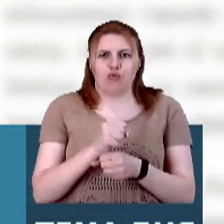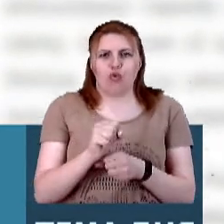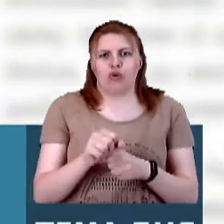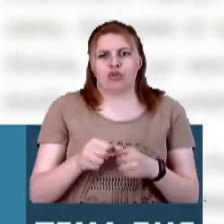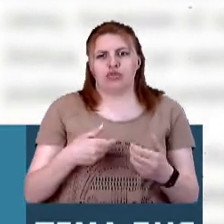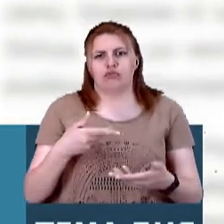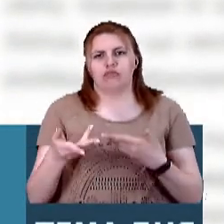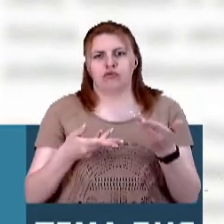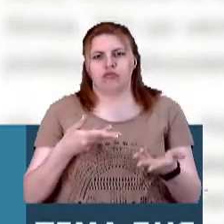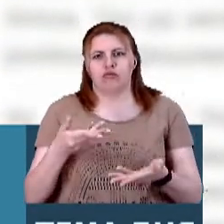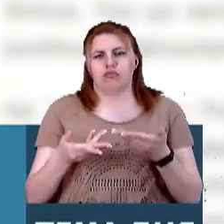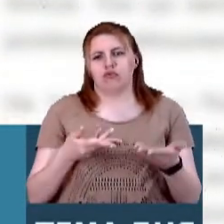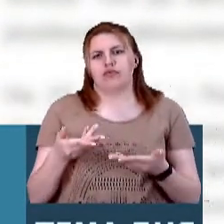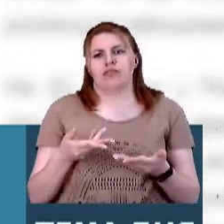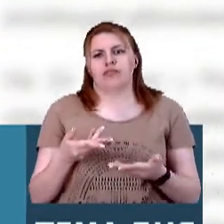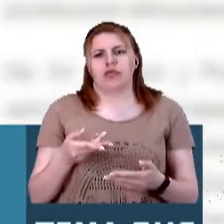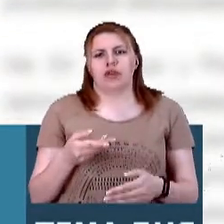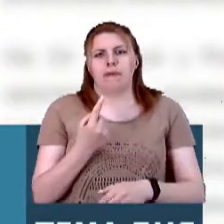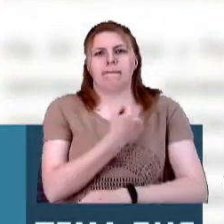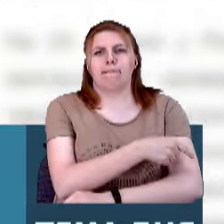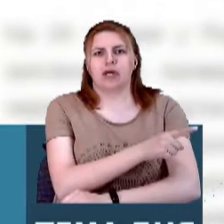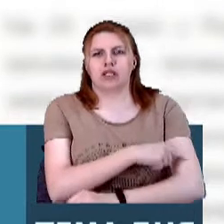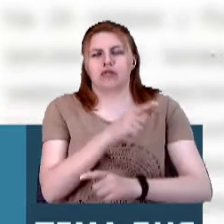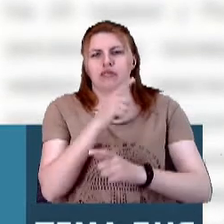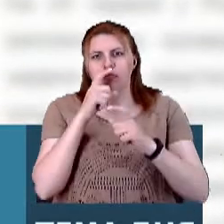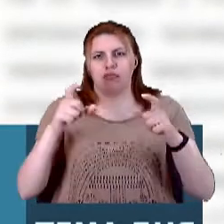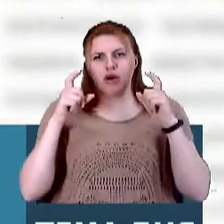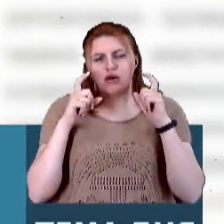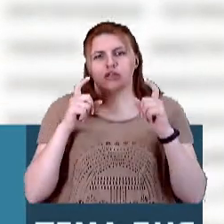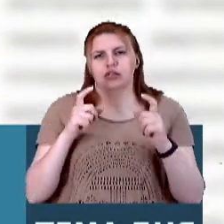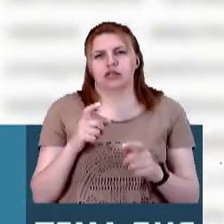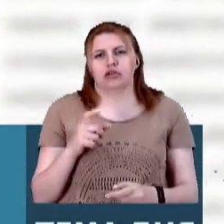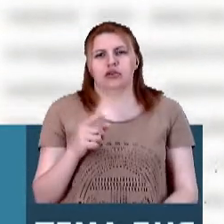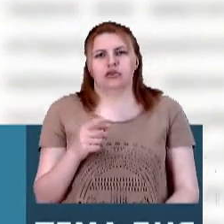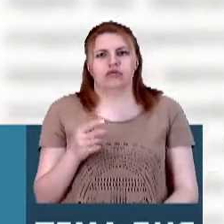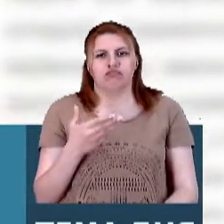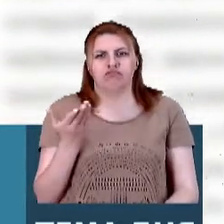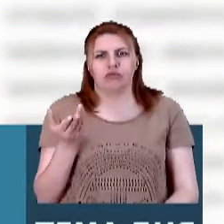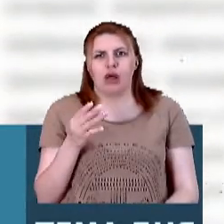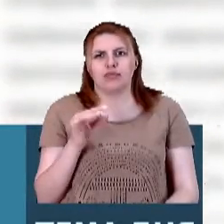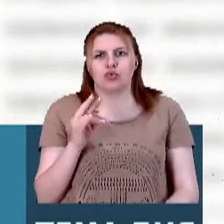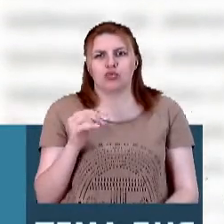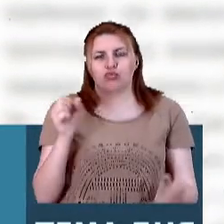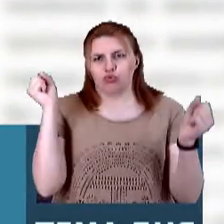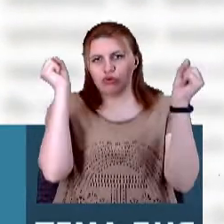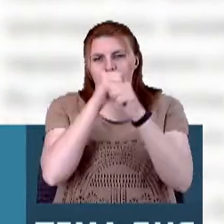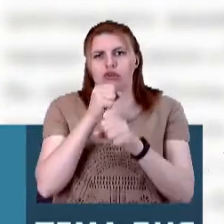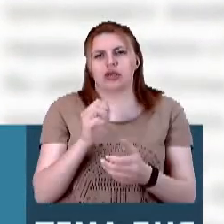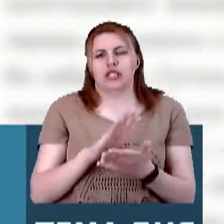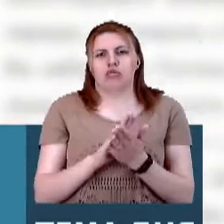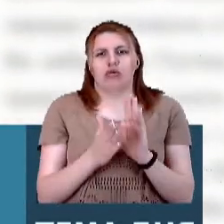тісними парадними коробками. При цьому медичні маски скоріше підкреслюють апофеоз абсурду ситуації, ніж дають